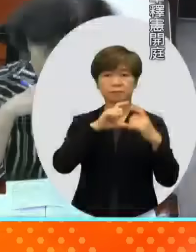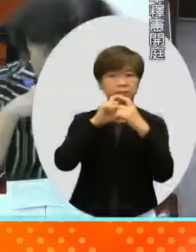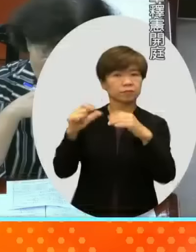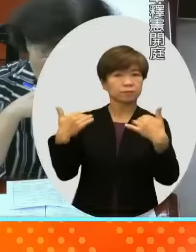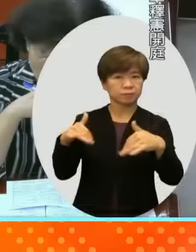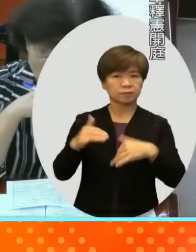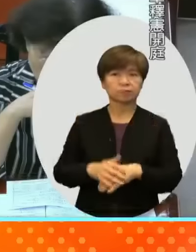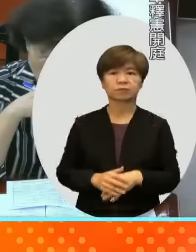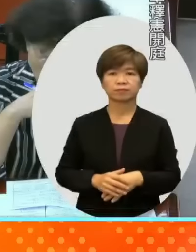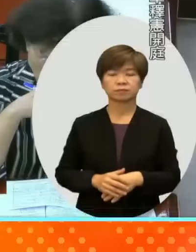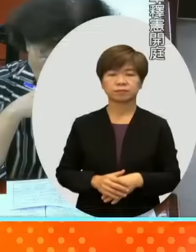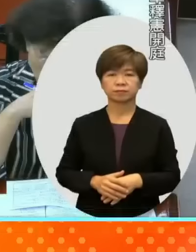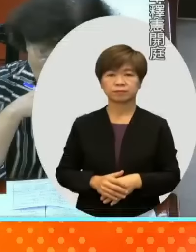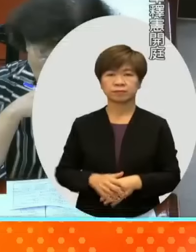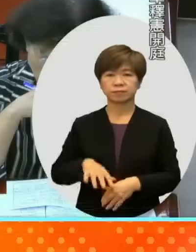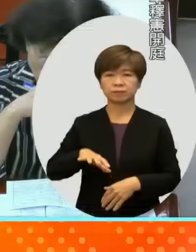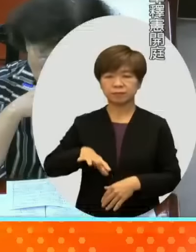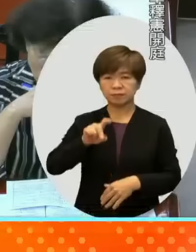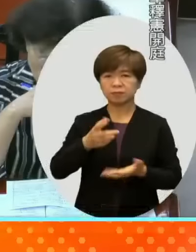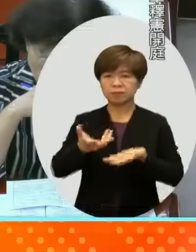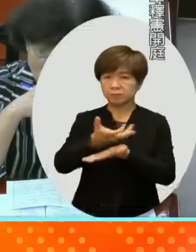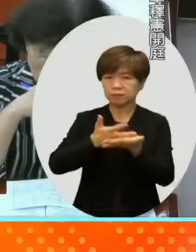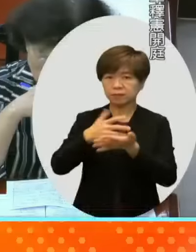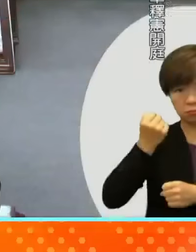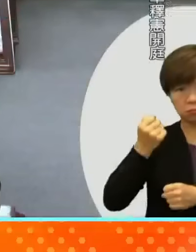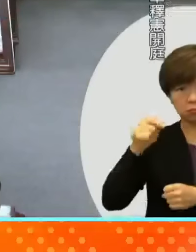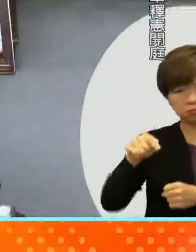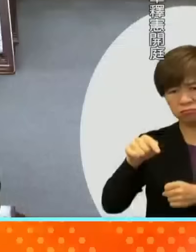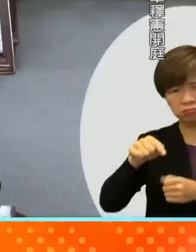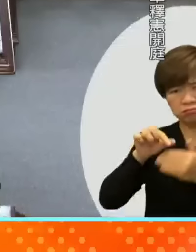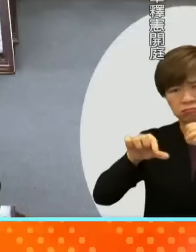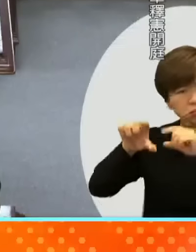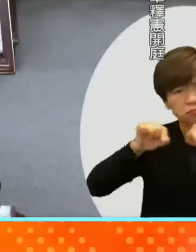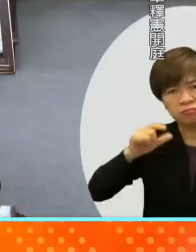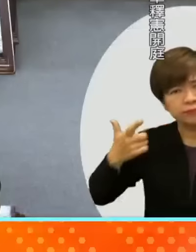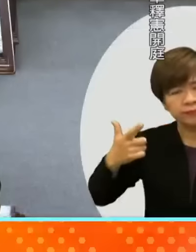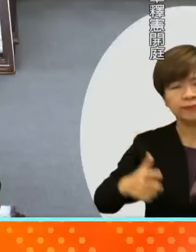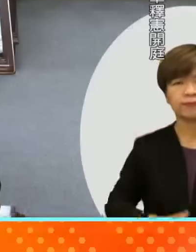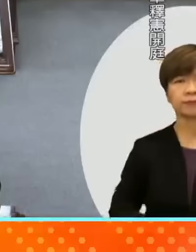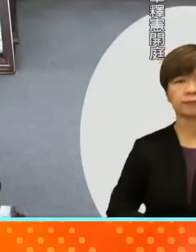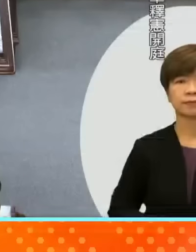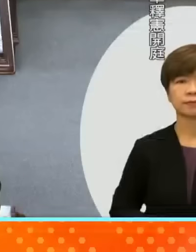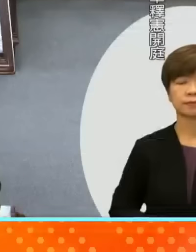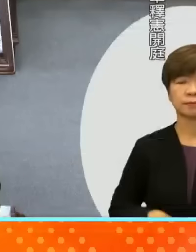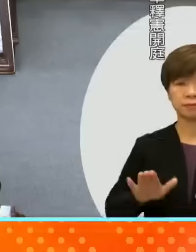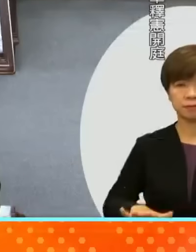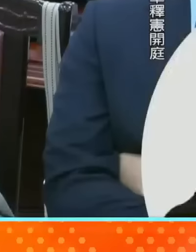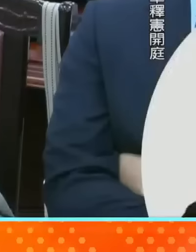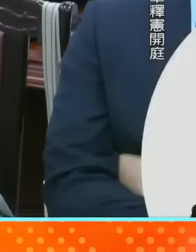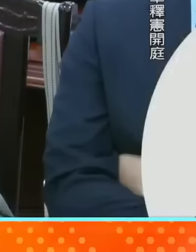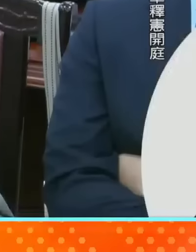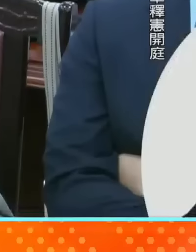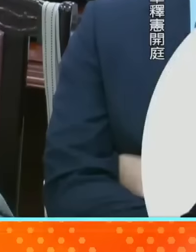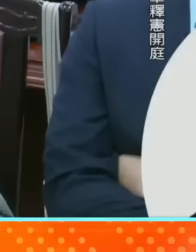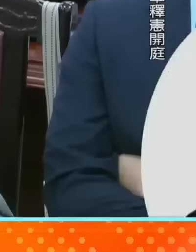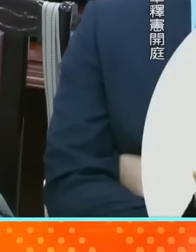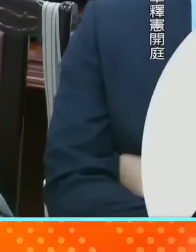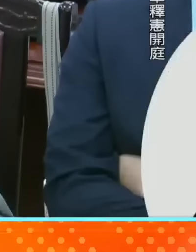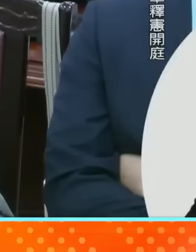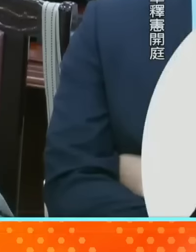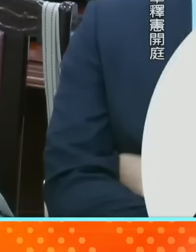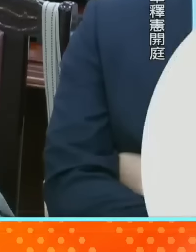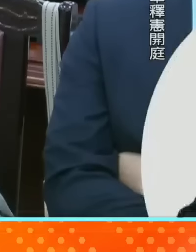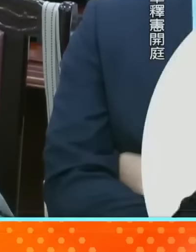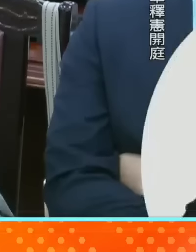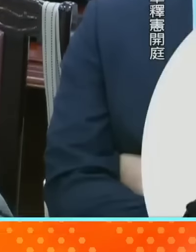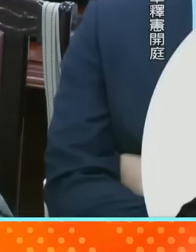只有40%的选票，60%的人不赞成他，然后并不希望由他来执政。但对不起，他40%的选票，他掌